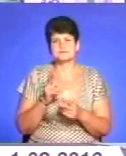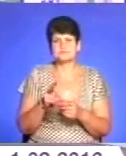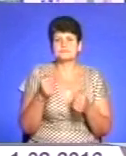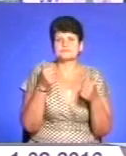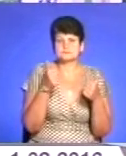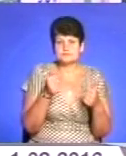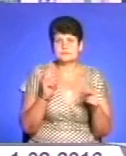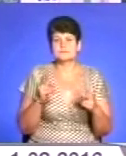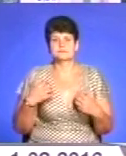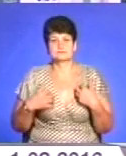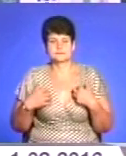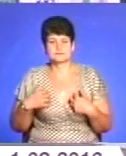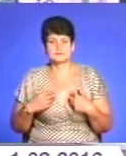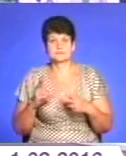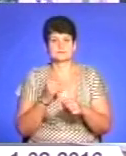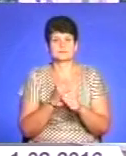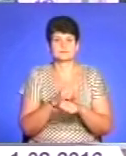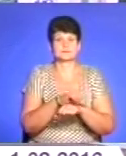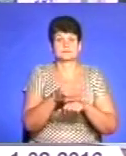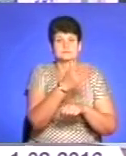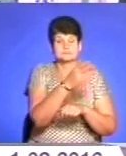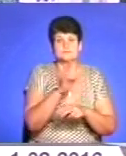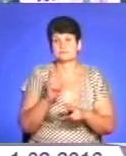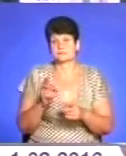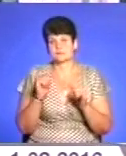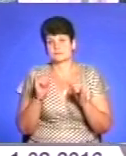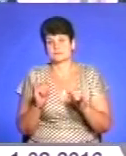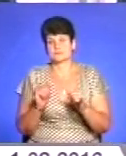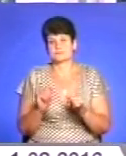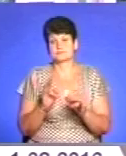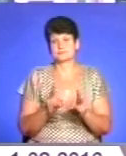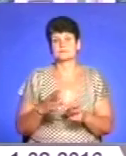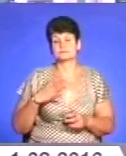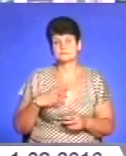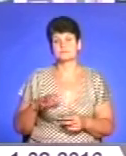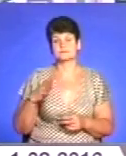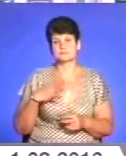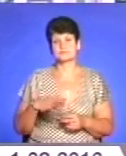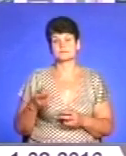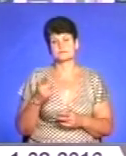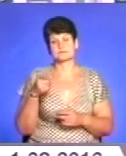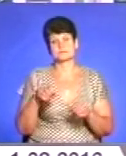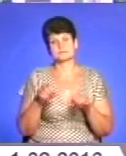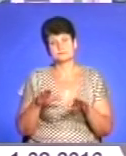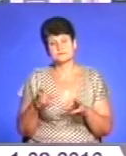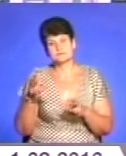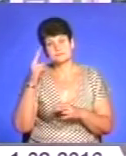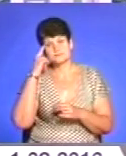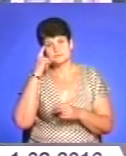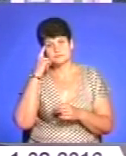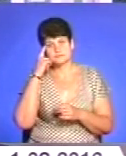хтось спішить, у когось робота за кордони, комусь недобре, хтось навпаки чекає. Бо то таке рішення треба обдумувати. Якщо комусь